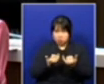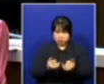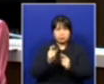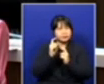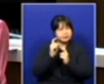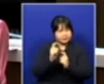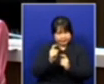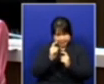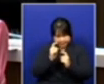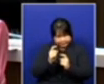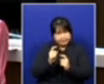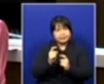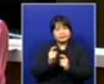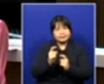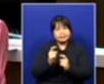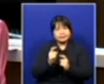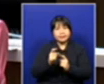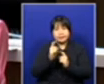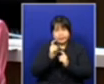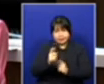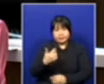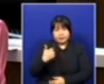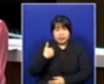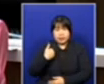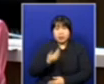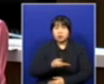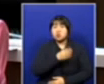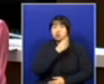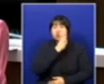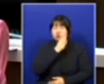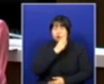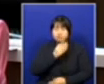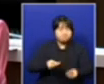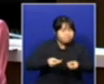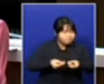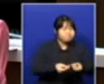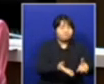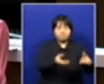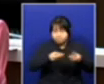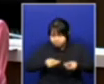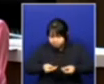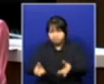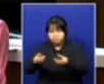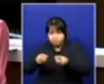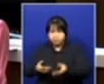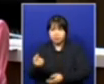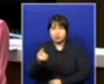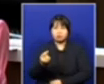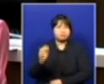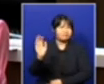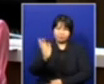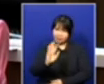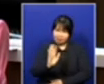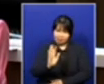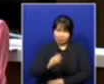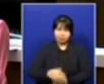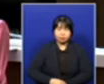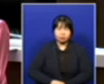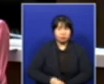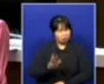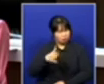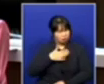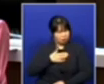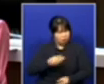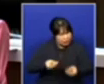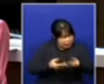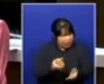างใหญ่หลวงเหลือเกินท่านคิดจะแจกอย่างเดียวไม่ได้ครับแล้วท่านบอกว่าเนี่ยก็แจกอย่างเดียวที่